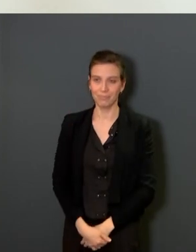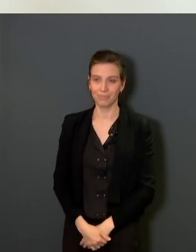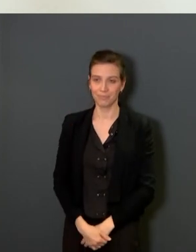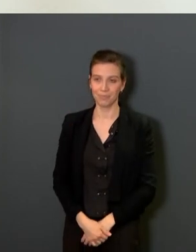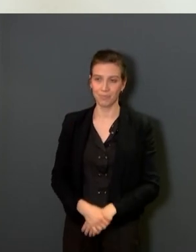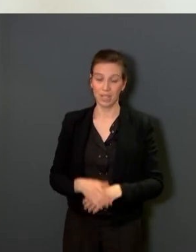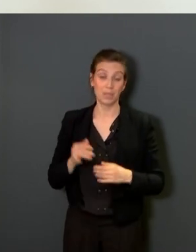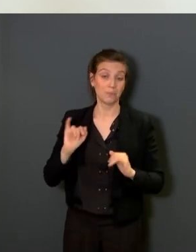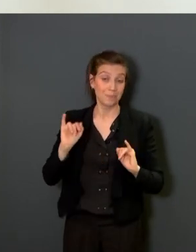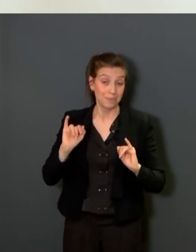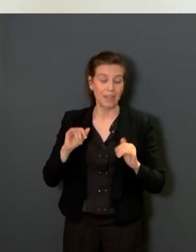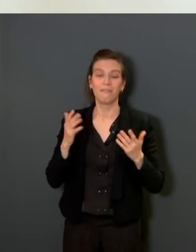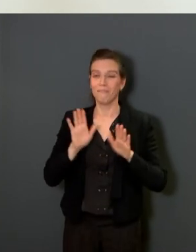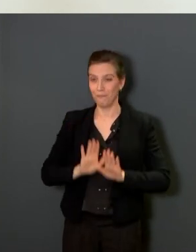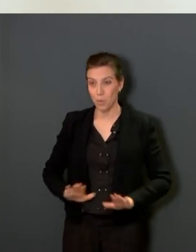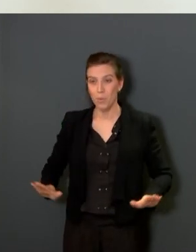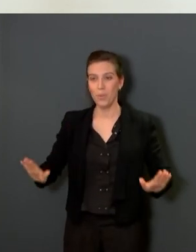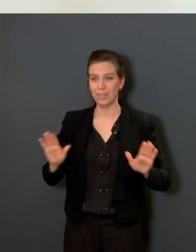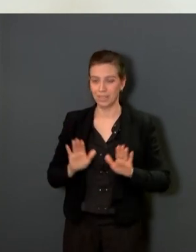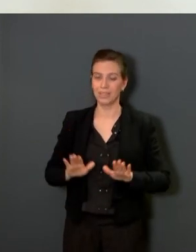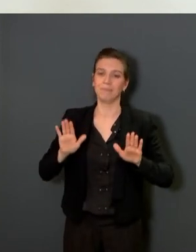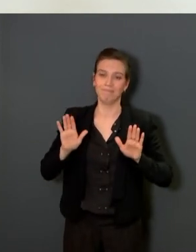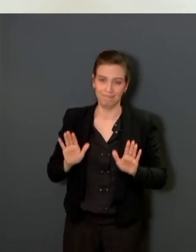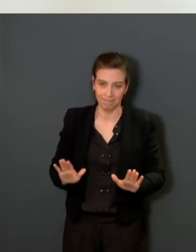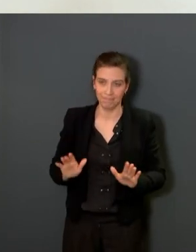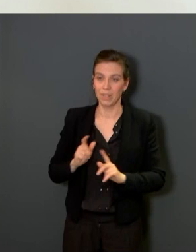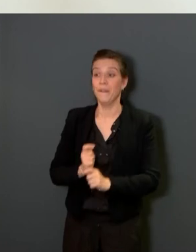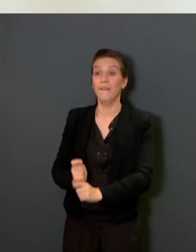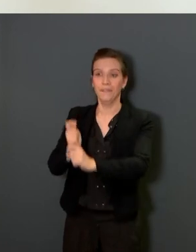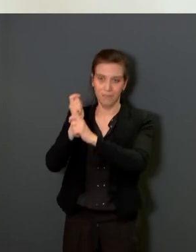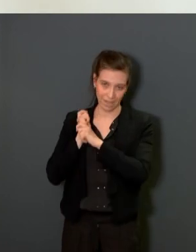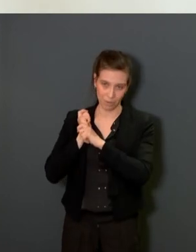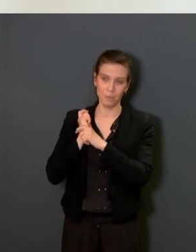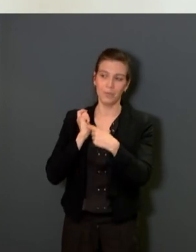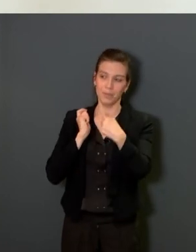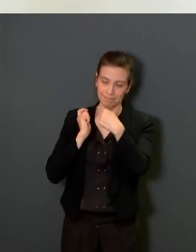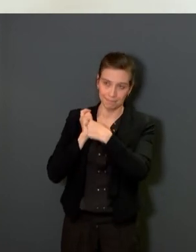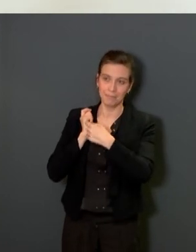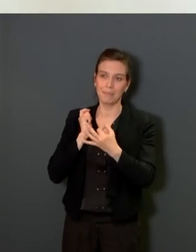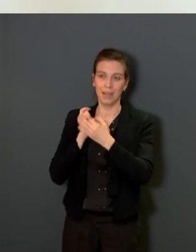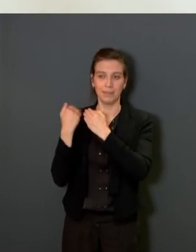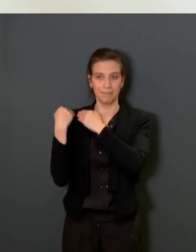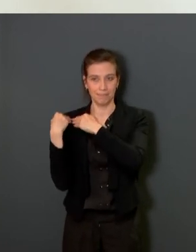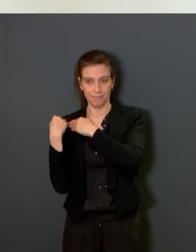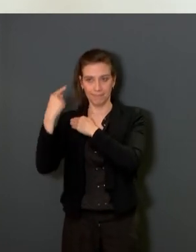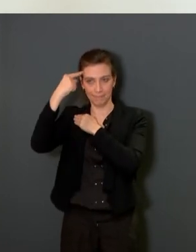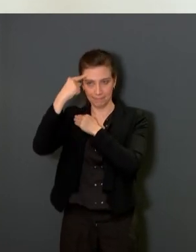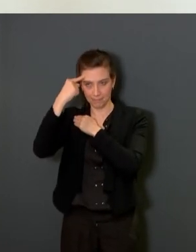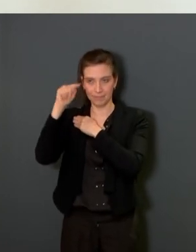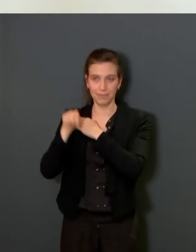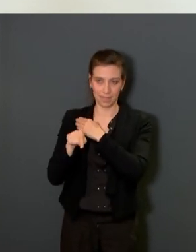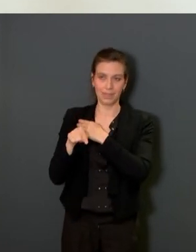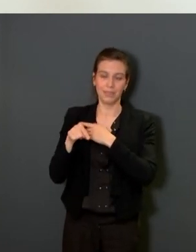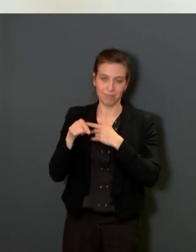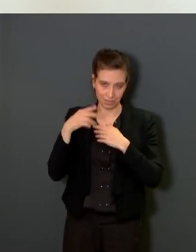zijn en als we verantwoordelijk zijn. Als we dat doen, voorzichtig zijn en verantwoordelijk zijn, die lente van die vrijheid, dan